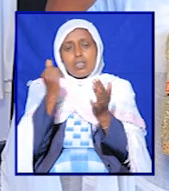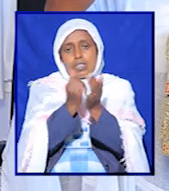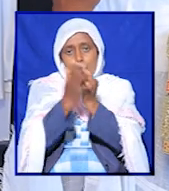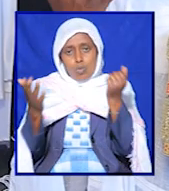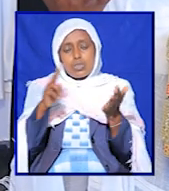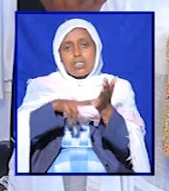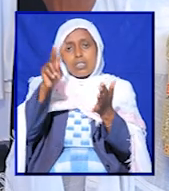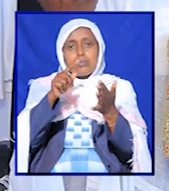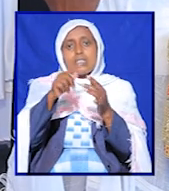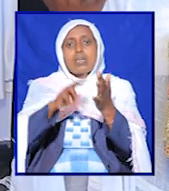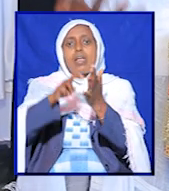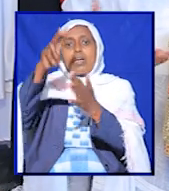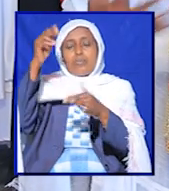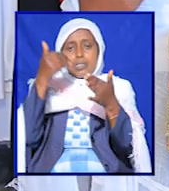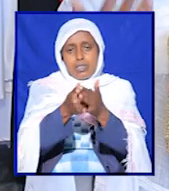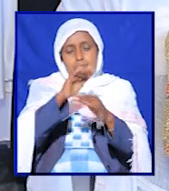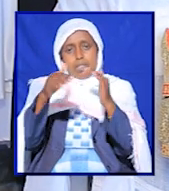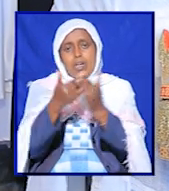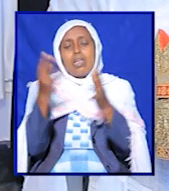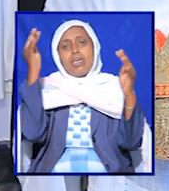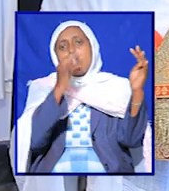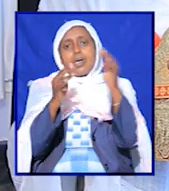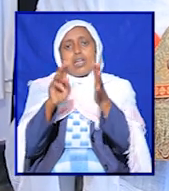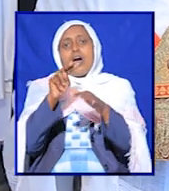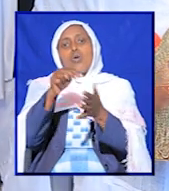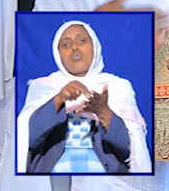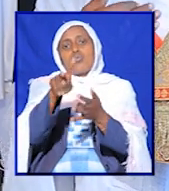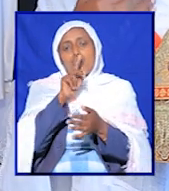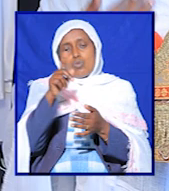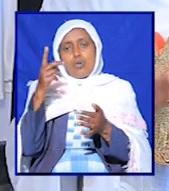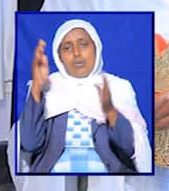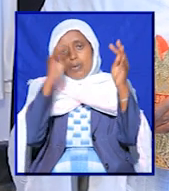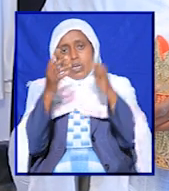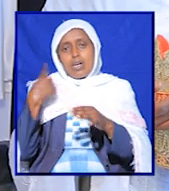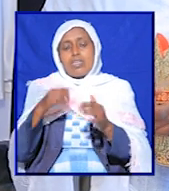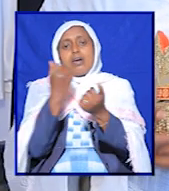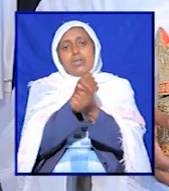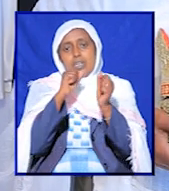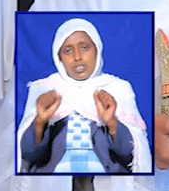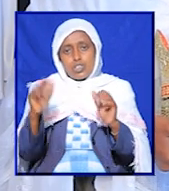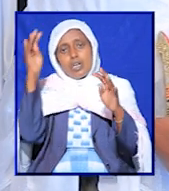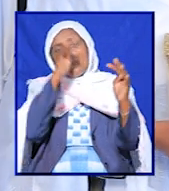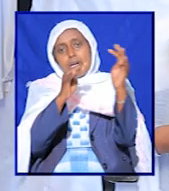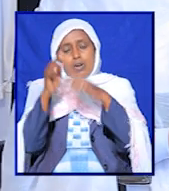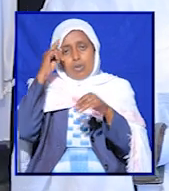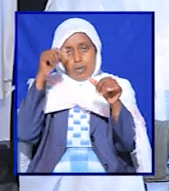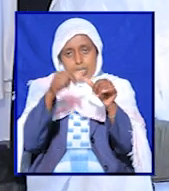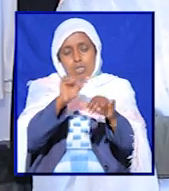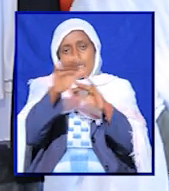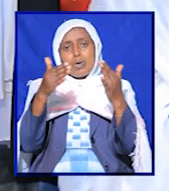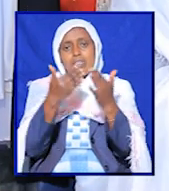ተነሳበት እስከ አረገበት ድረስ በአጠቃላይ ብንለው በአጠቃላይ የመከራ ጉዞ ነው። በመከራ እኛ ለመዳናችን መከራውን